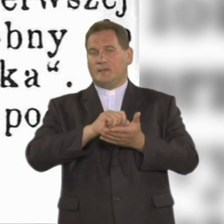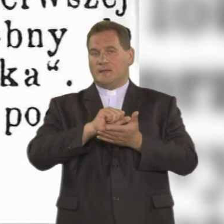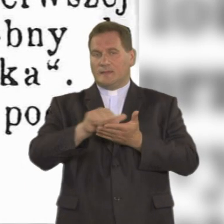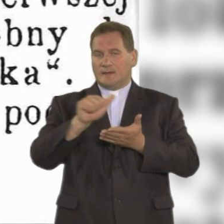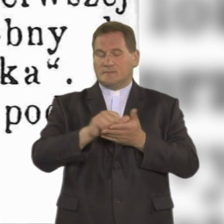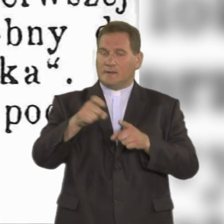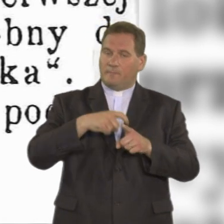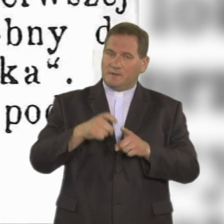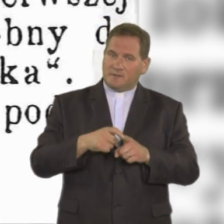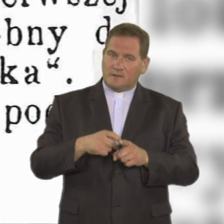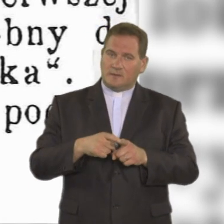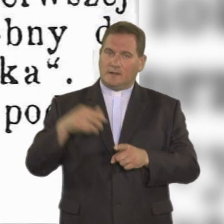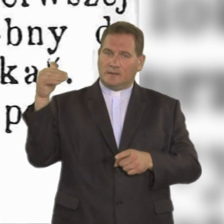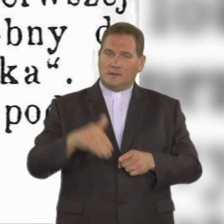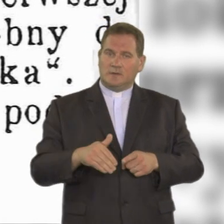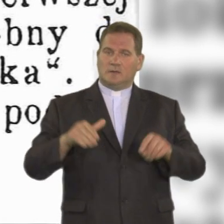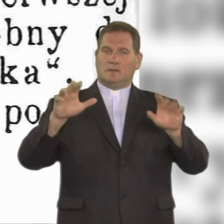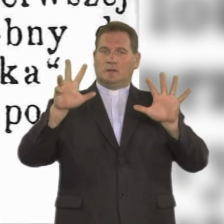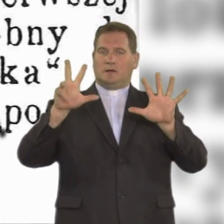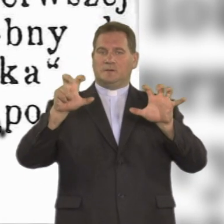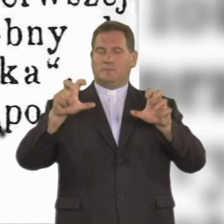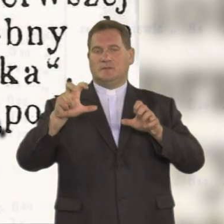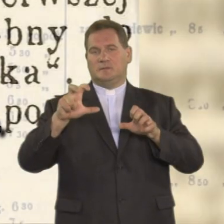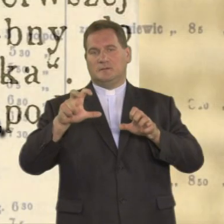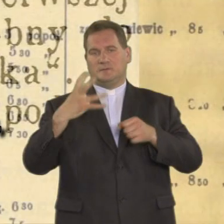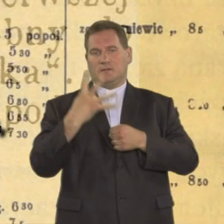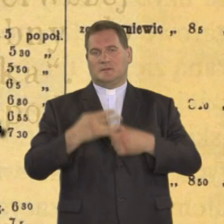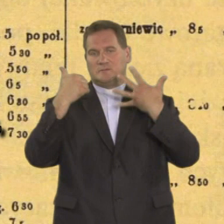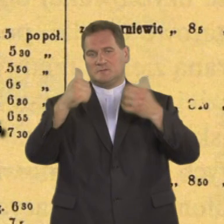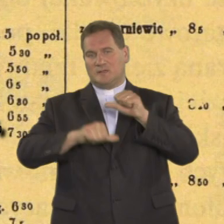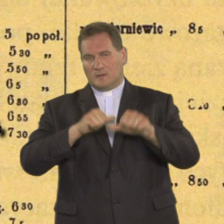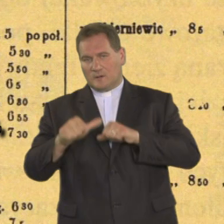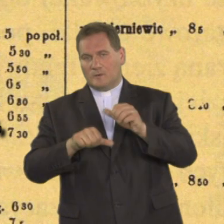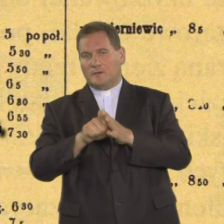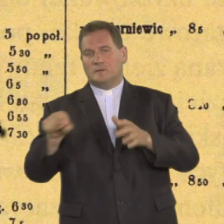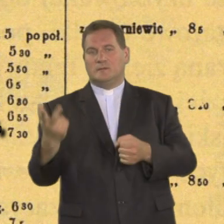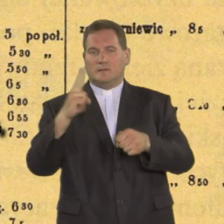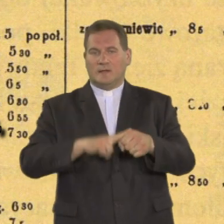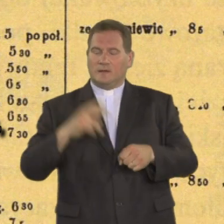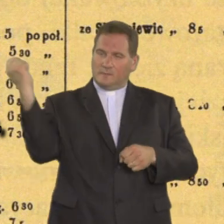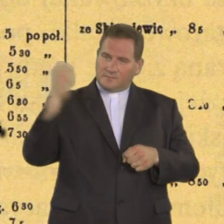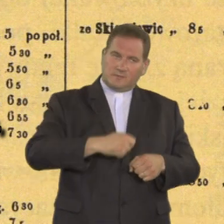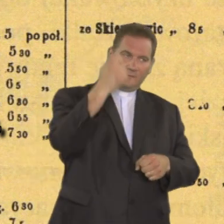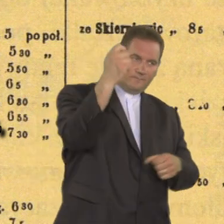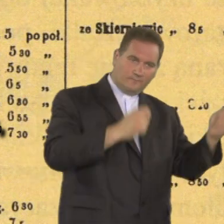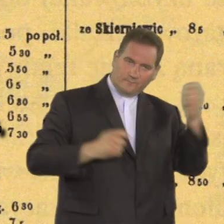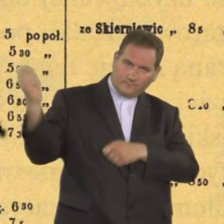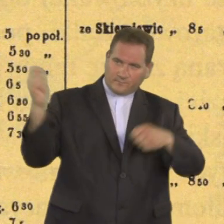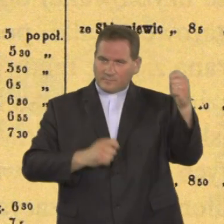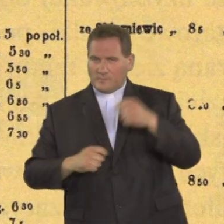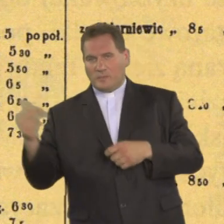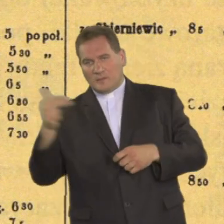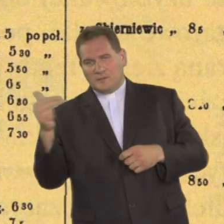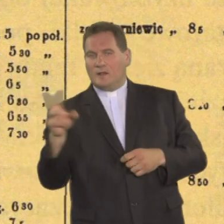11 października 1846 roku. I od tej daty przychodzić zaczęły pociągi w niedzielę, wtorki i czwartki,